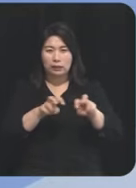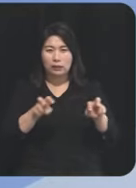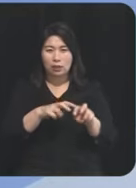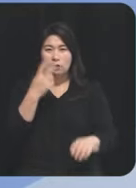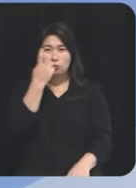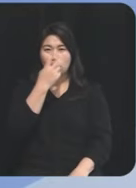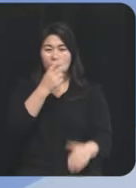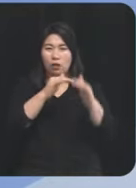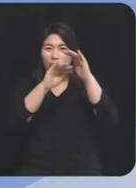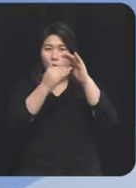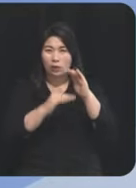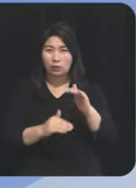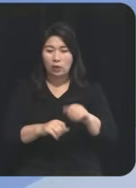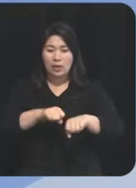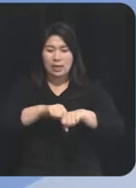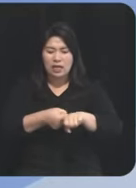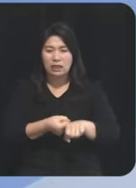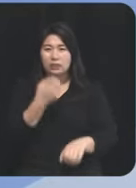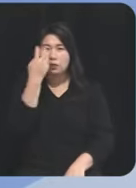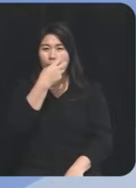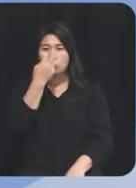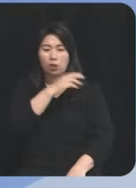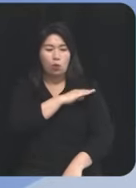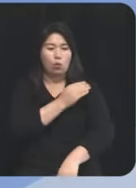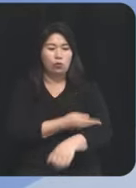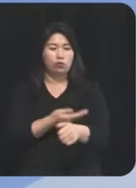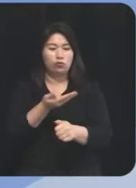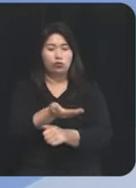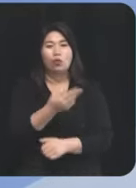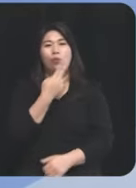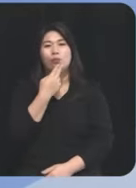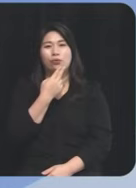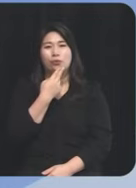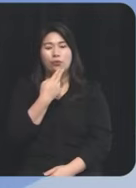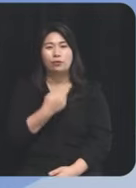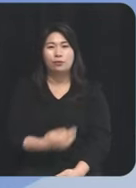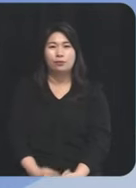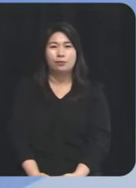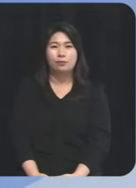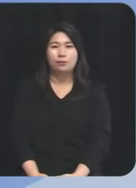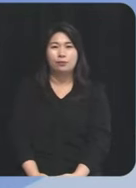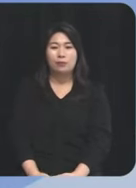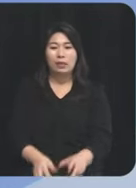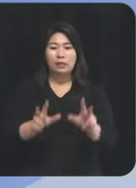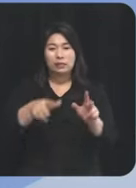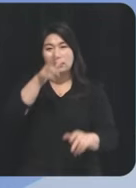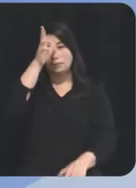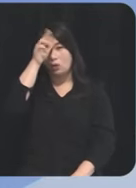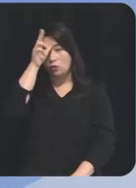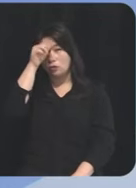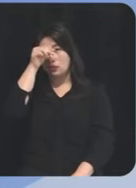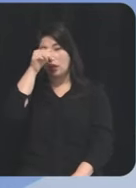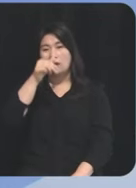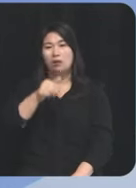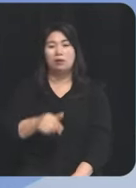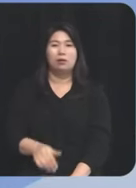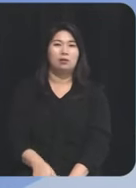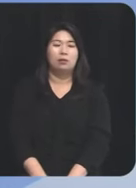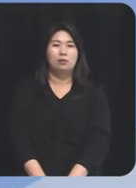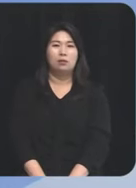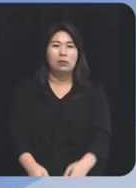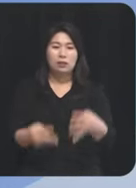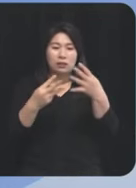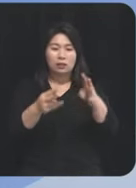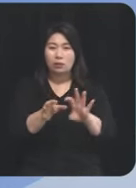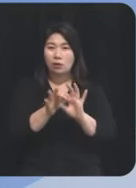진상조사를 하는 과정에 강제조사 권한이 지금 주어져 있지 않습니다. 네. 지금 경찰과 군당국의